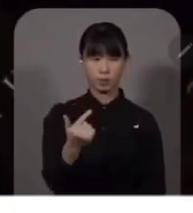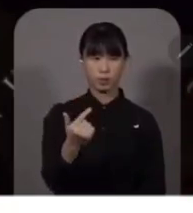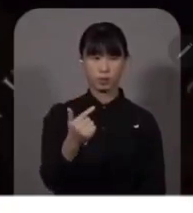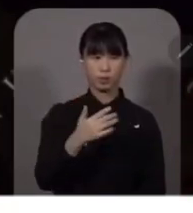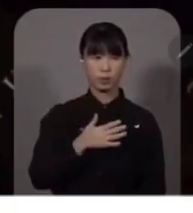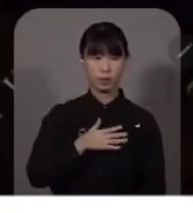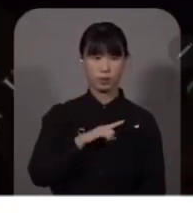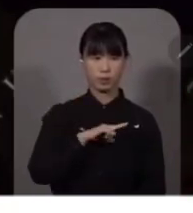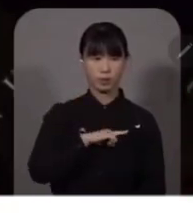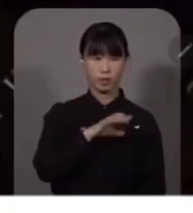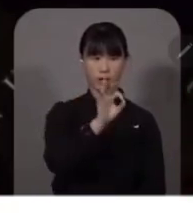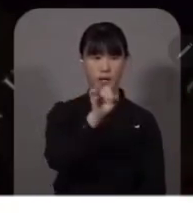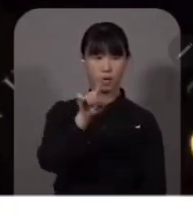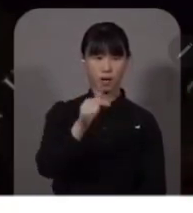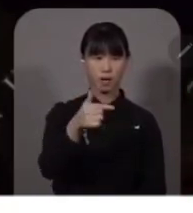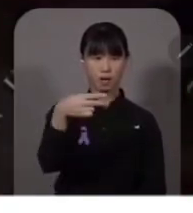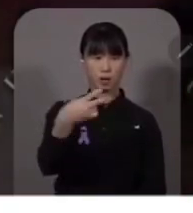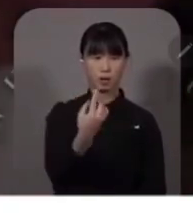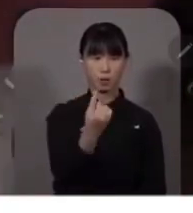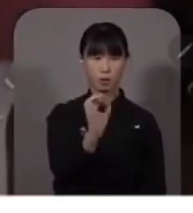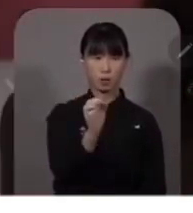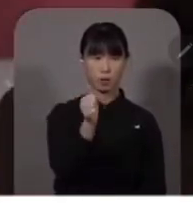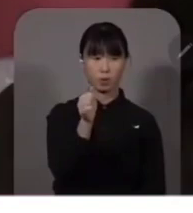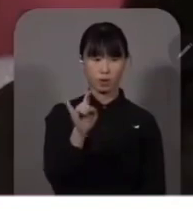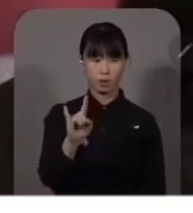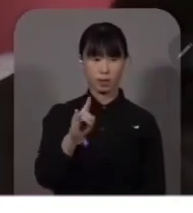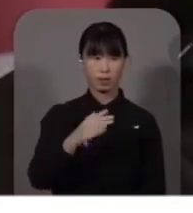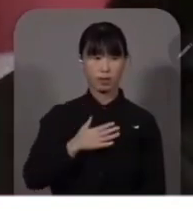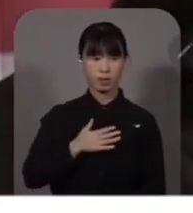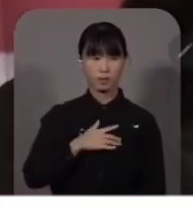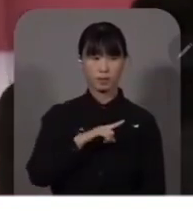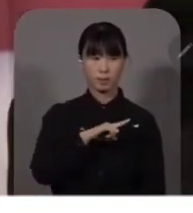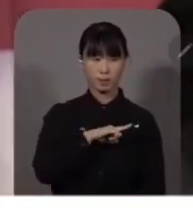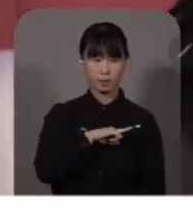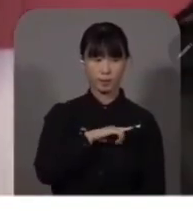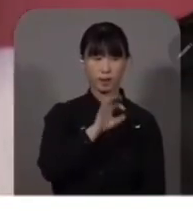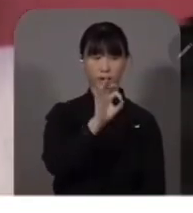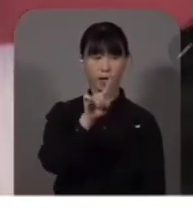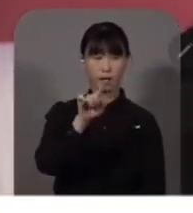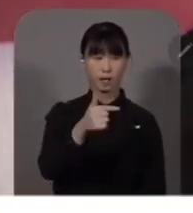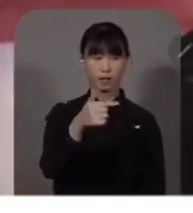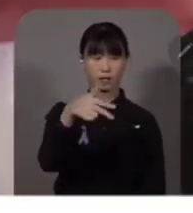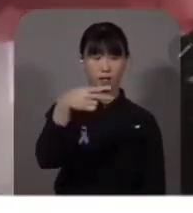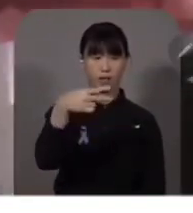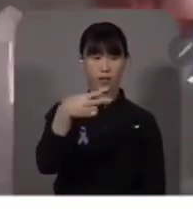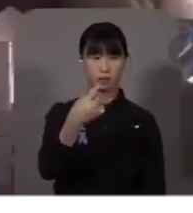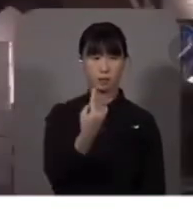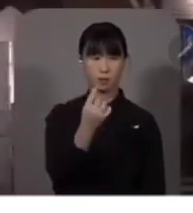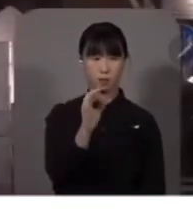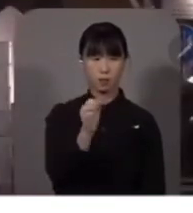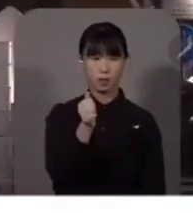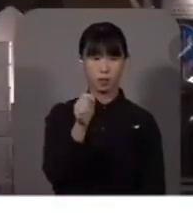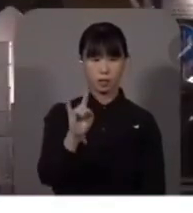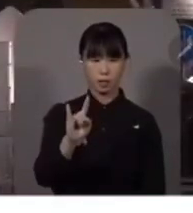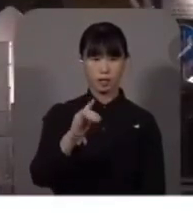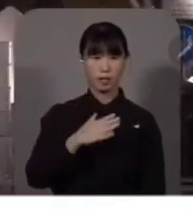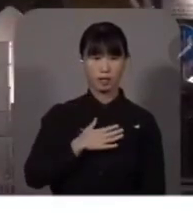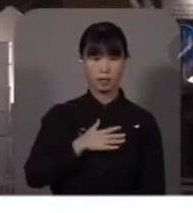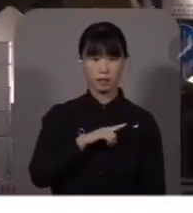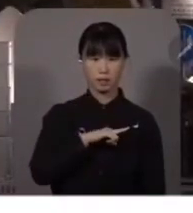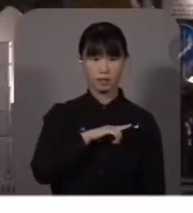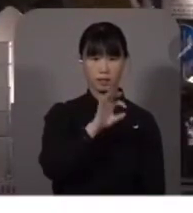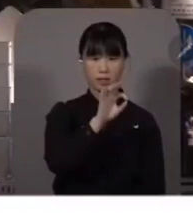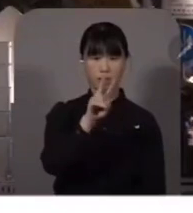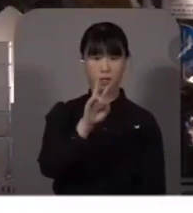이름은 안동해. 내 이름은 안지호. 내 이름은